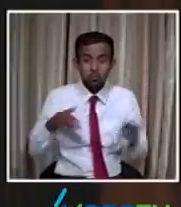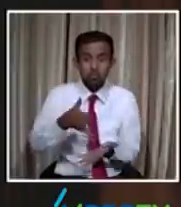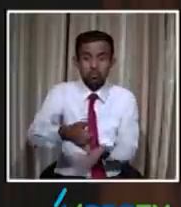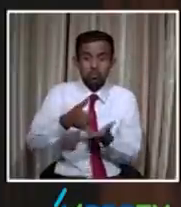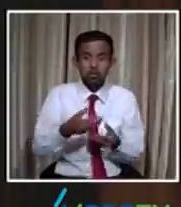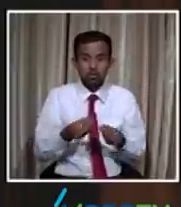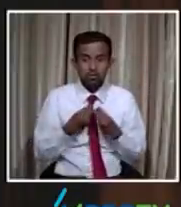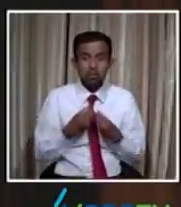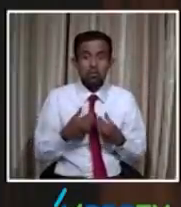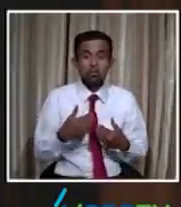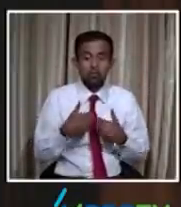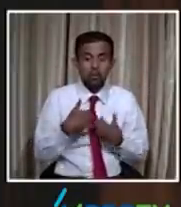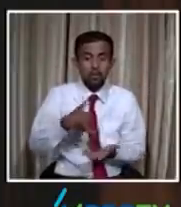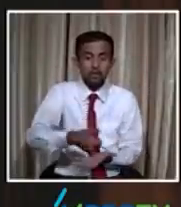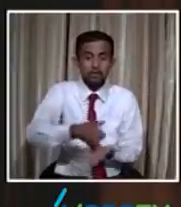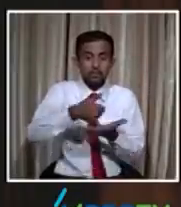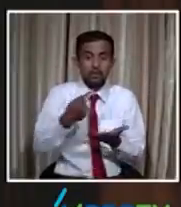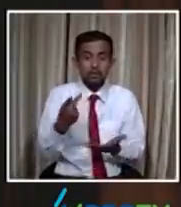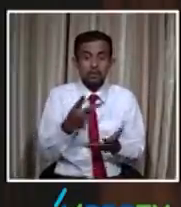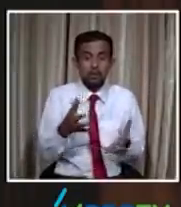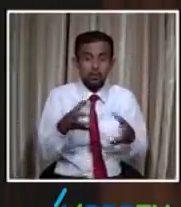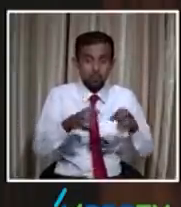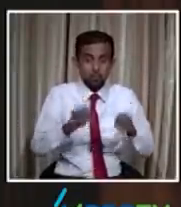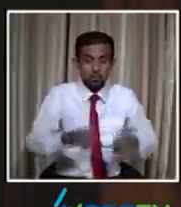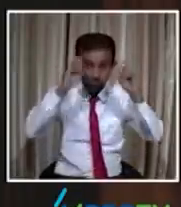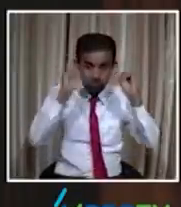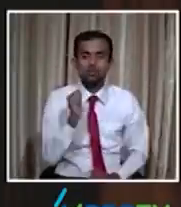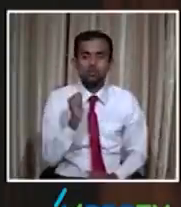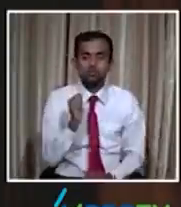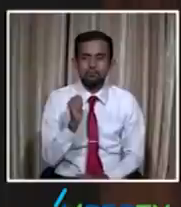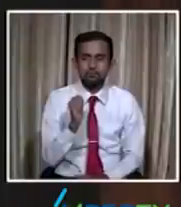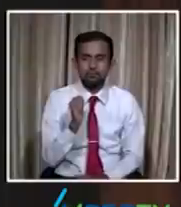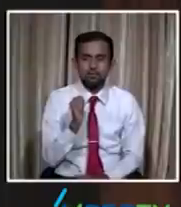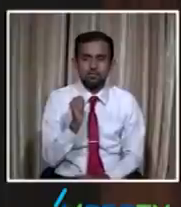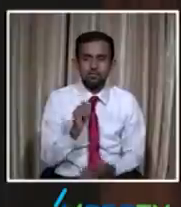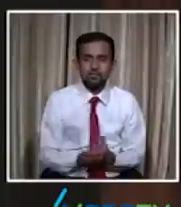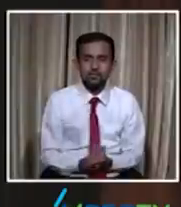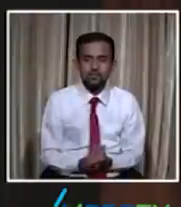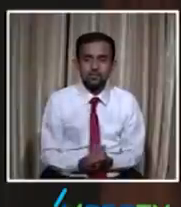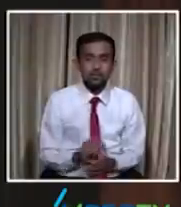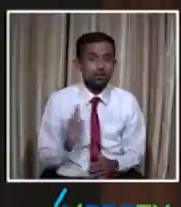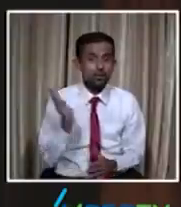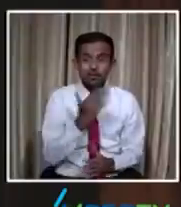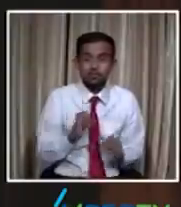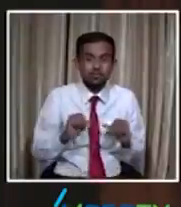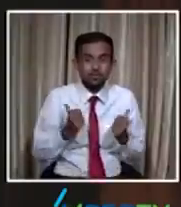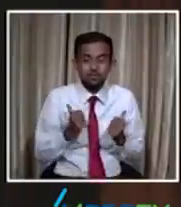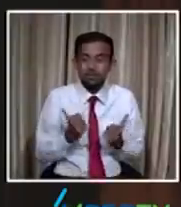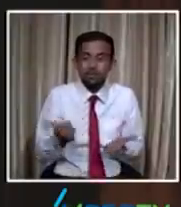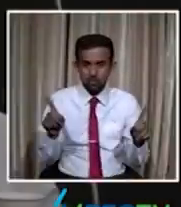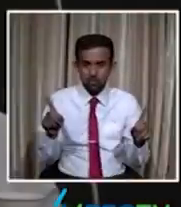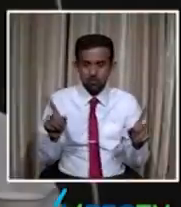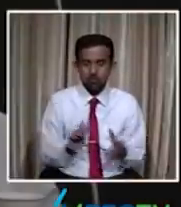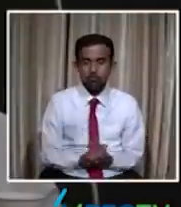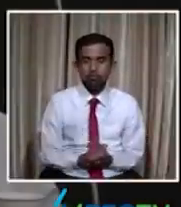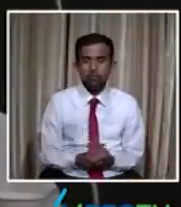ලබාගත් කෙනෙක් මගේ සම්මාන ටික පොළවේ ගහලා කුඩු කරලා ගියයි. මට ඒව කවදාවත් මේ ජීවිතේදී ආය ගන්න හම්බෙන්නේ